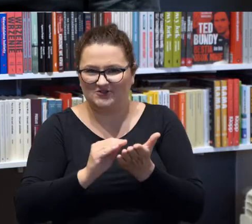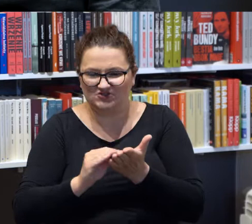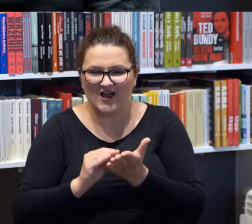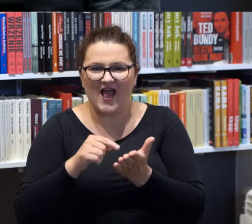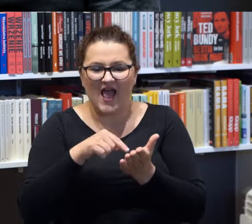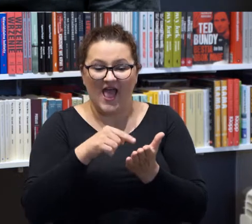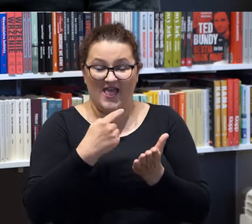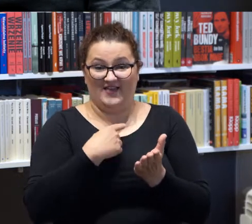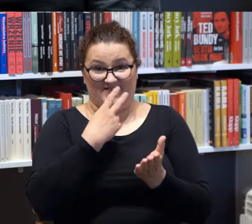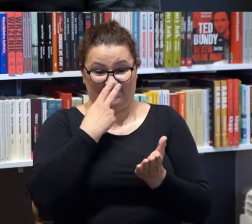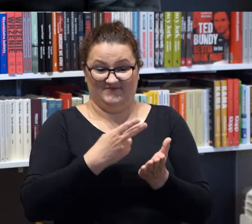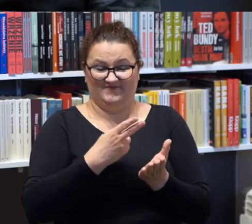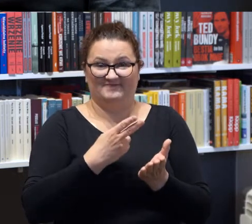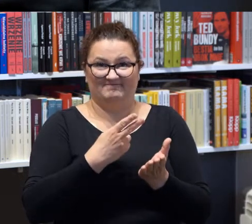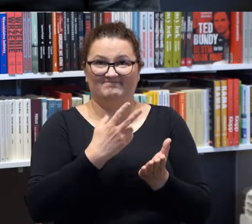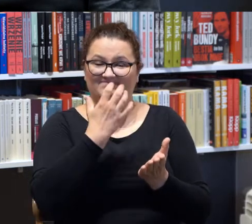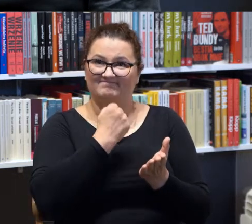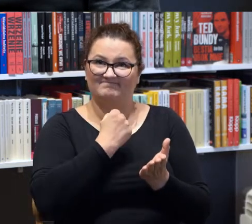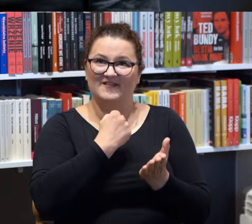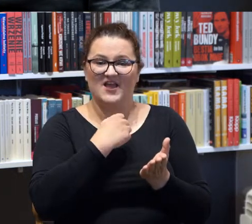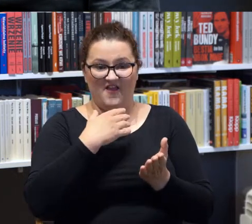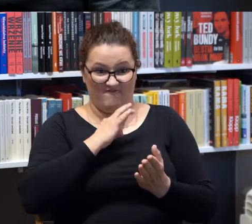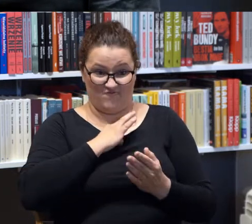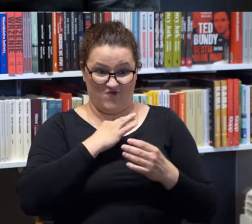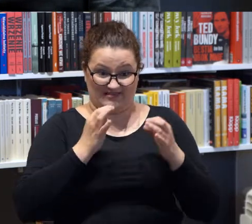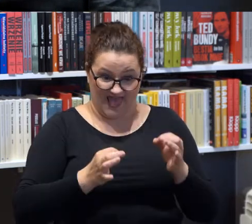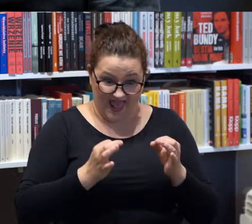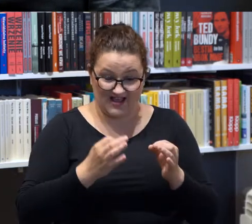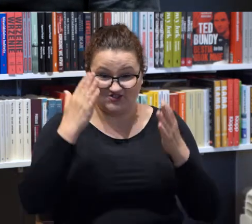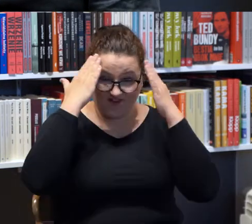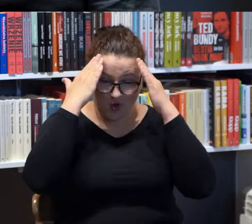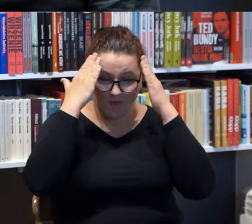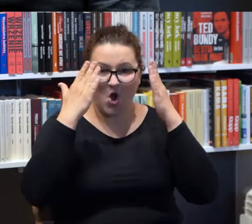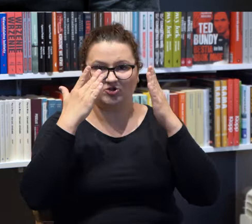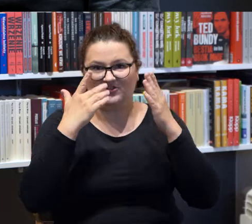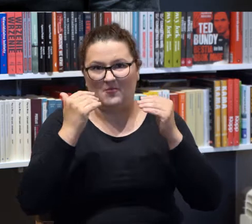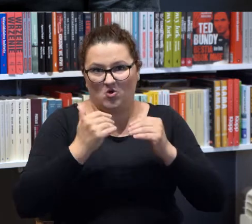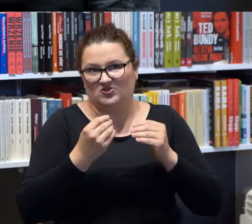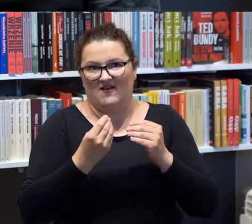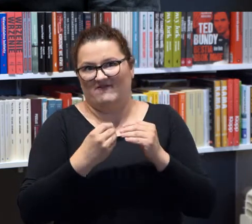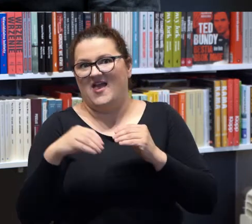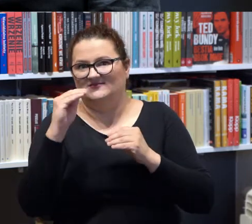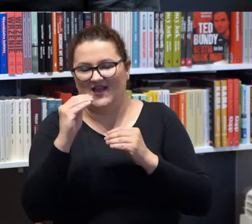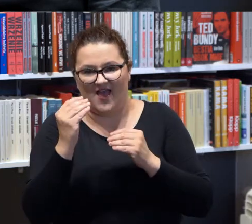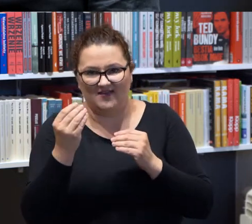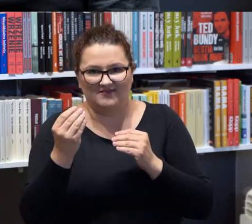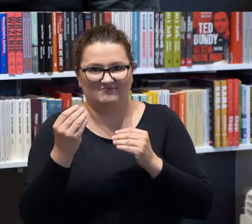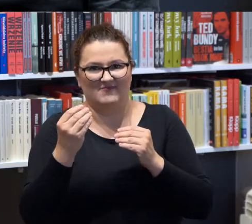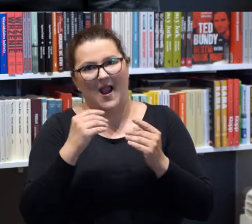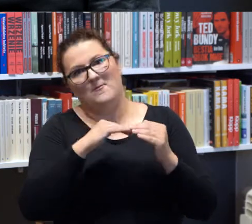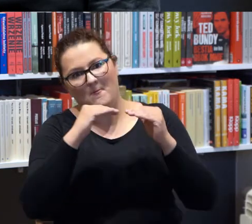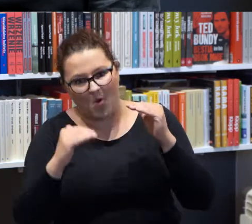no faktycznie jesteśmy nie tylko właśnie swoją świadomością, ale też być może czymś więcej, czymś ponad to. Albo pod